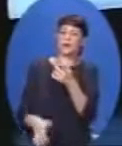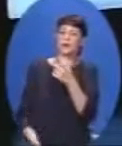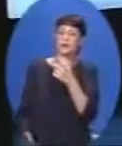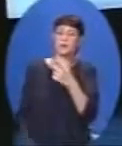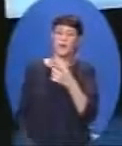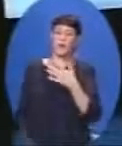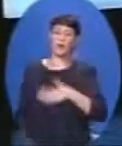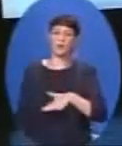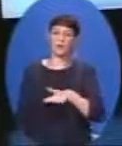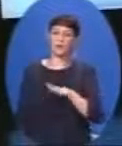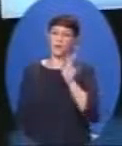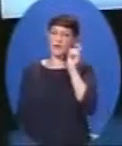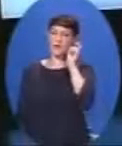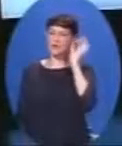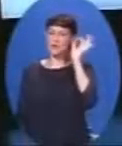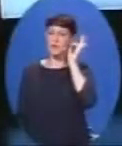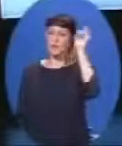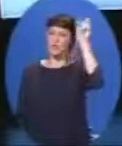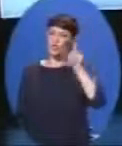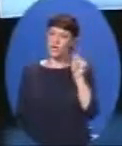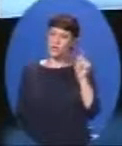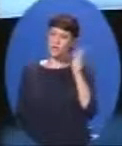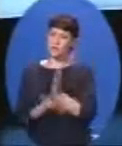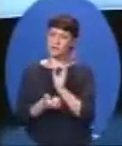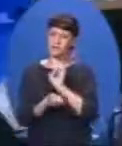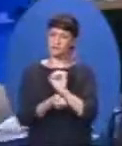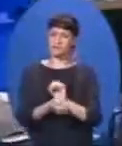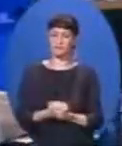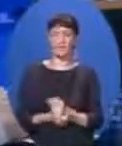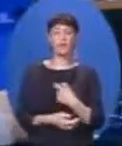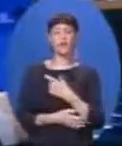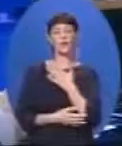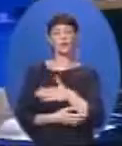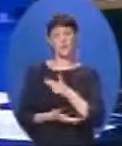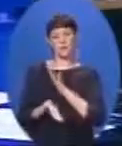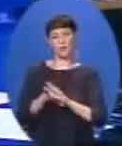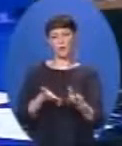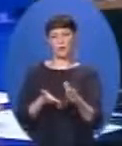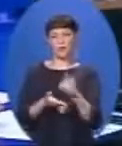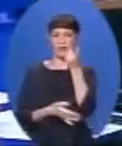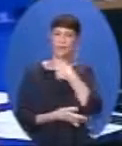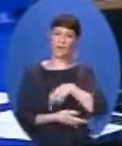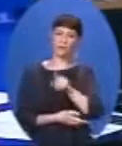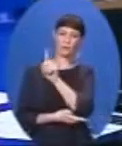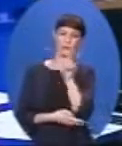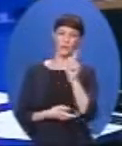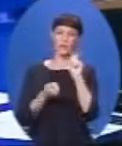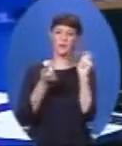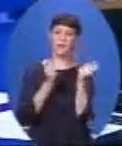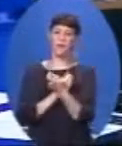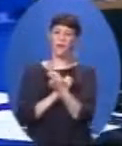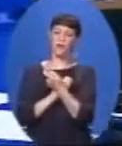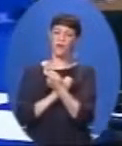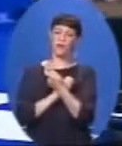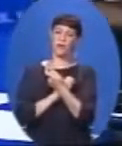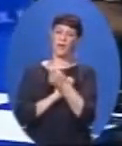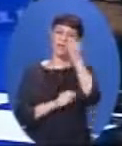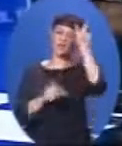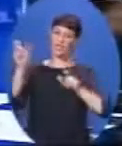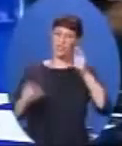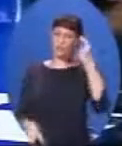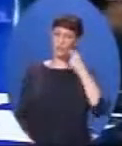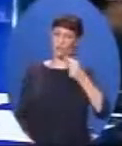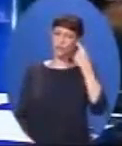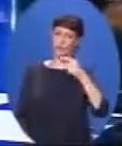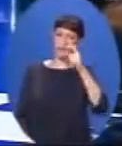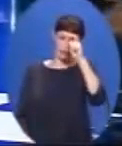דבר אחד מאוד פשוט. שאנחנו לא נהפוך את העבריינים ואת הפושעים ואת המושחתים האלה לגיבורי התרבות שלנו.